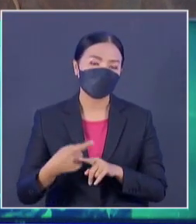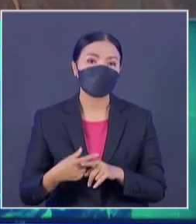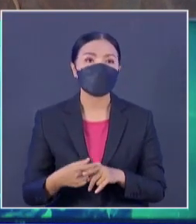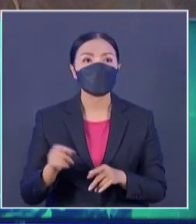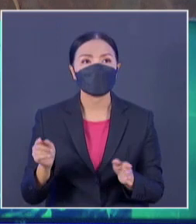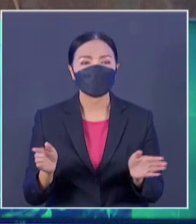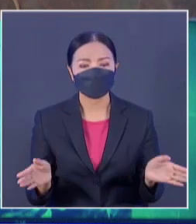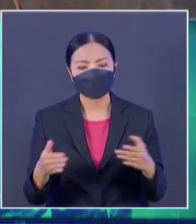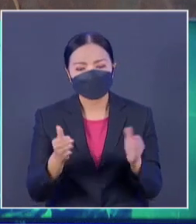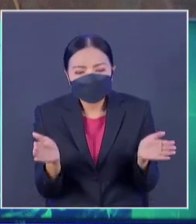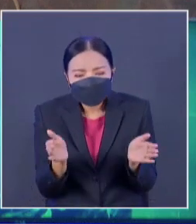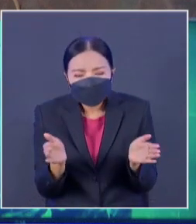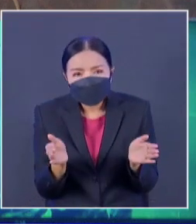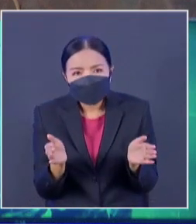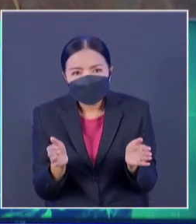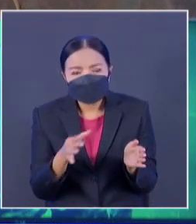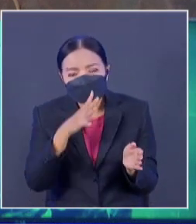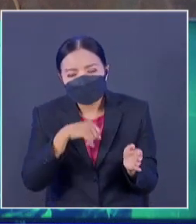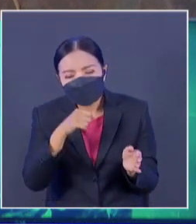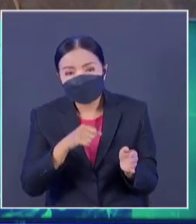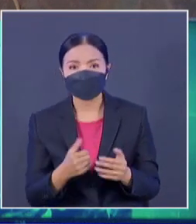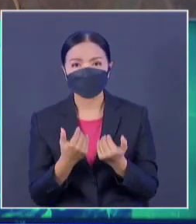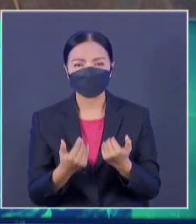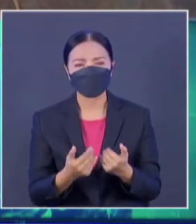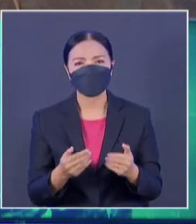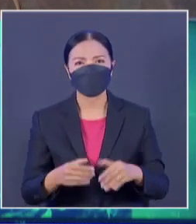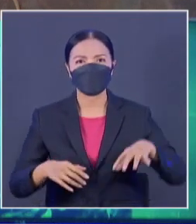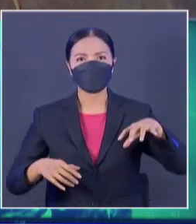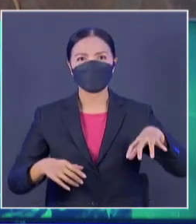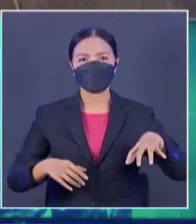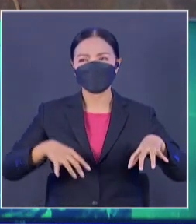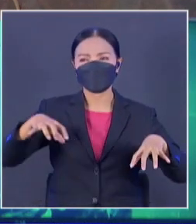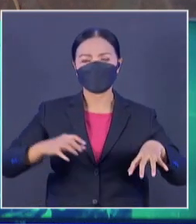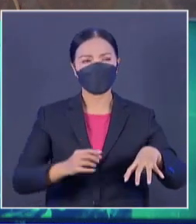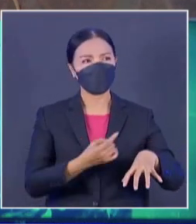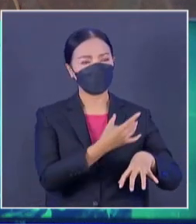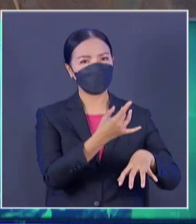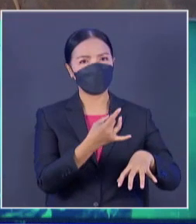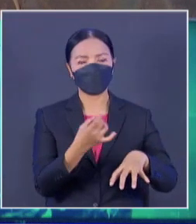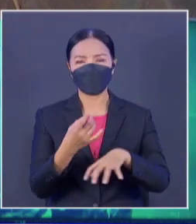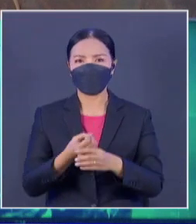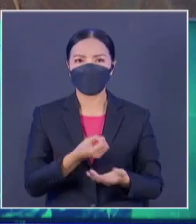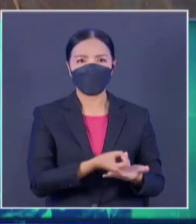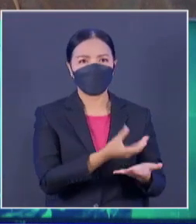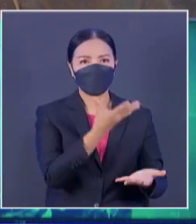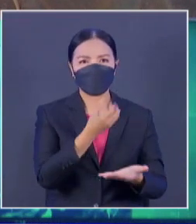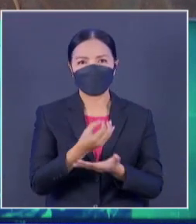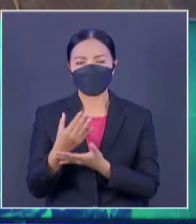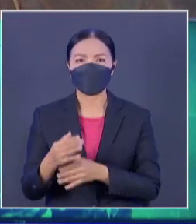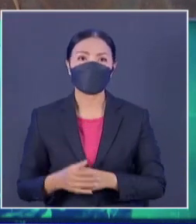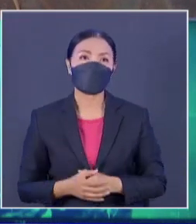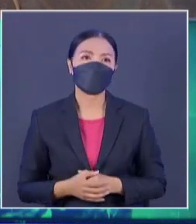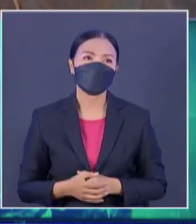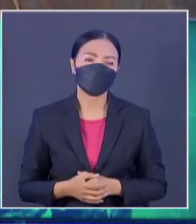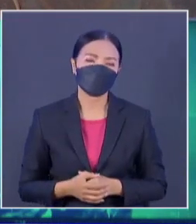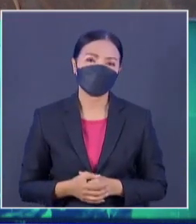ใช้ห้องแถวหรือว่าคูหาอะไรที่มันไม่ได้หรูหราใหญ่โตแบบนี ้ แต่ตอนนี้กลายเป็นว่ากลับมาเช่าที่แบบนี้แหละไม่รู้ว่าเป็นการ